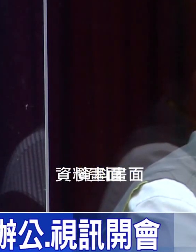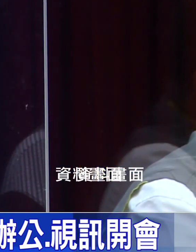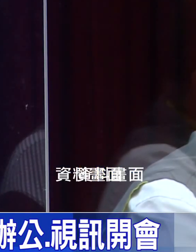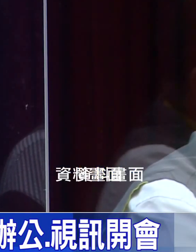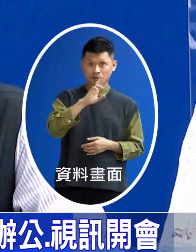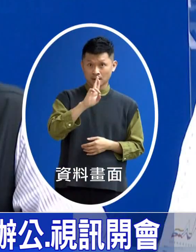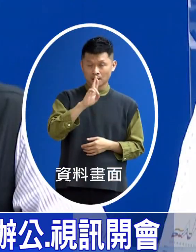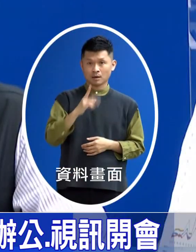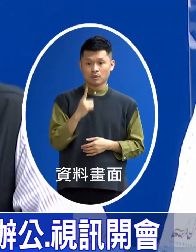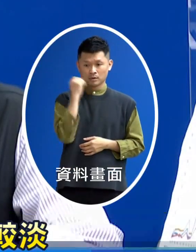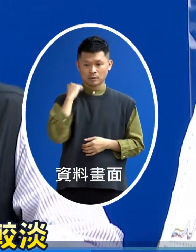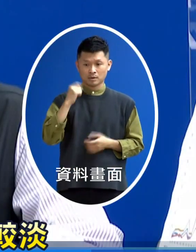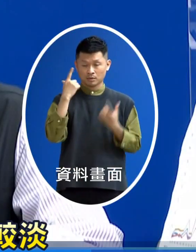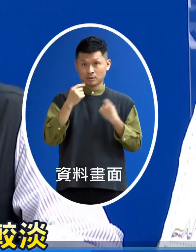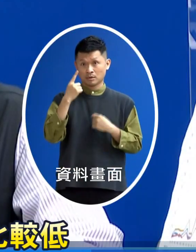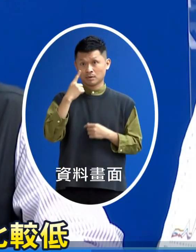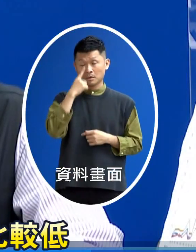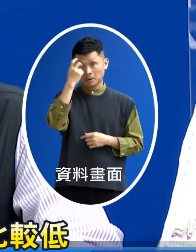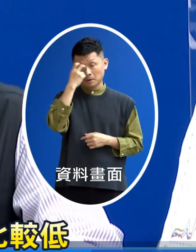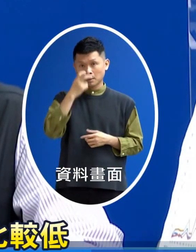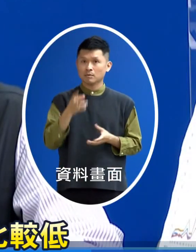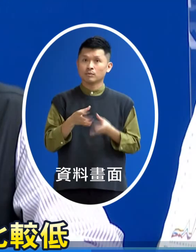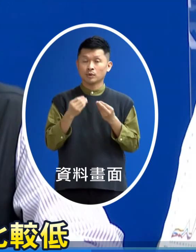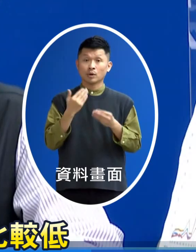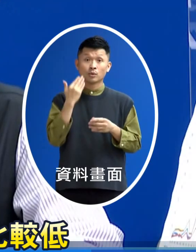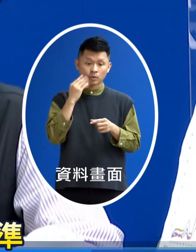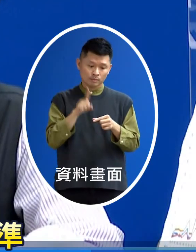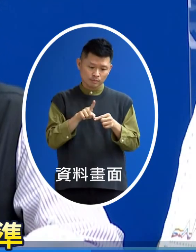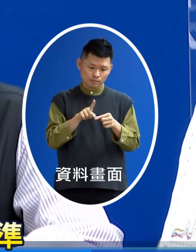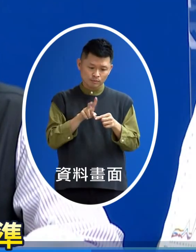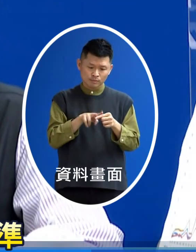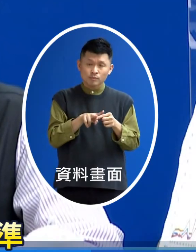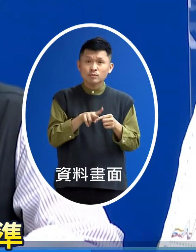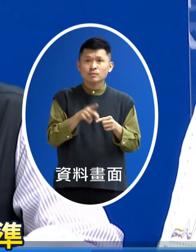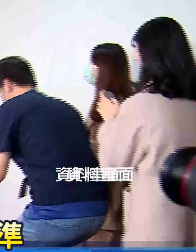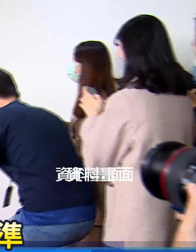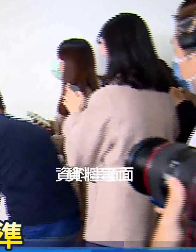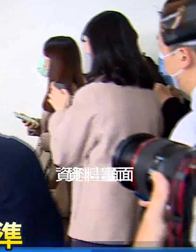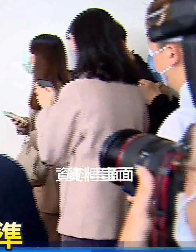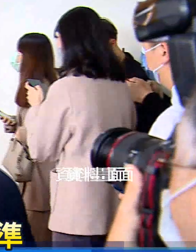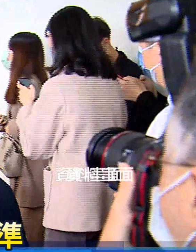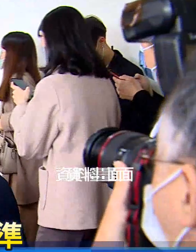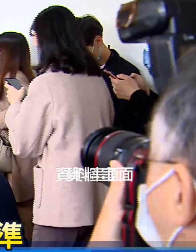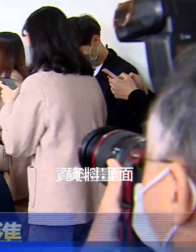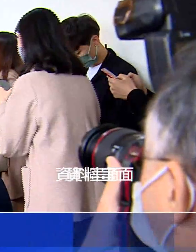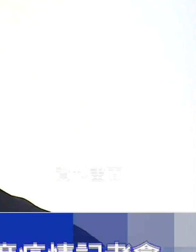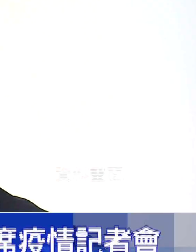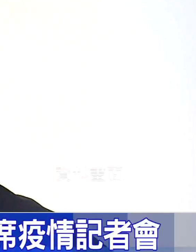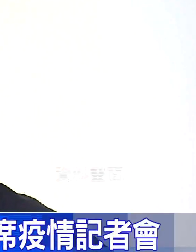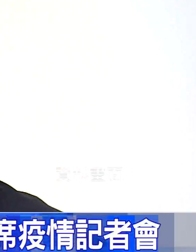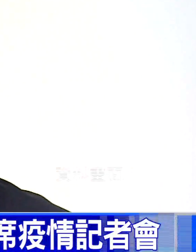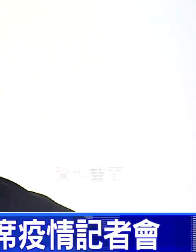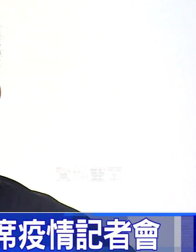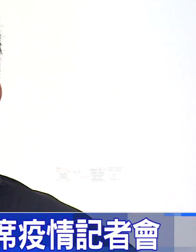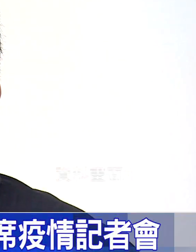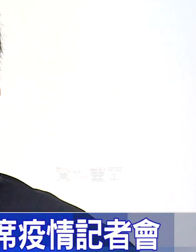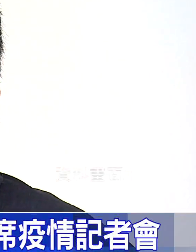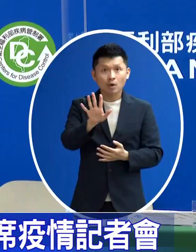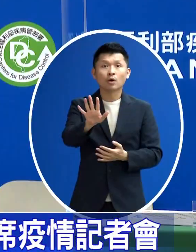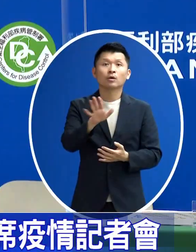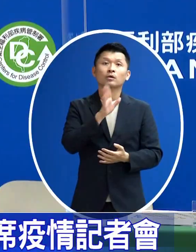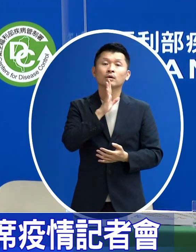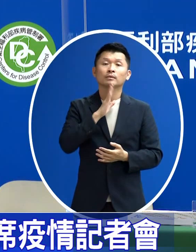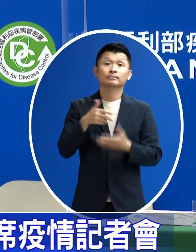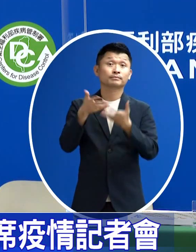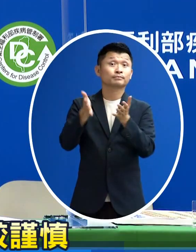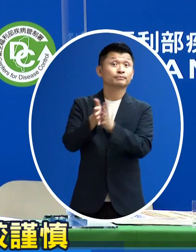在耳。 那比较淡，也许代表病毒量比较低，是以这个天数为准。 外界好奇，怎么到指挥官这儿变双标？